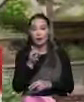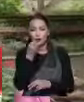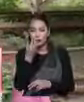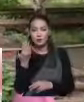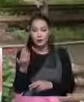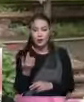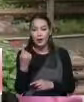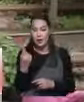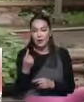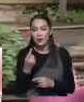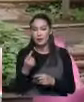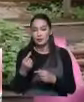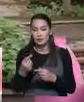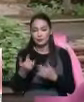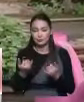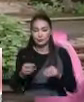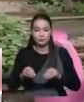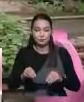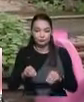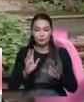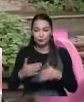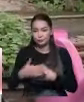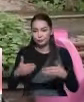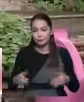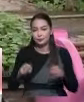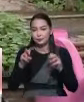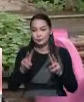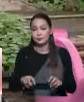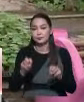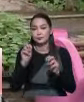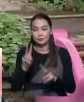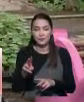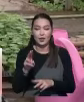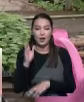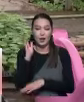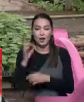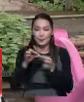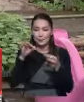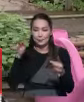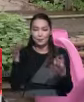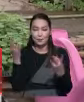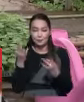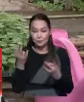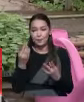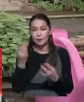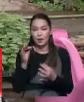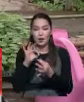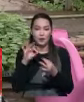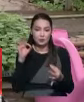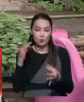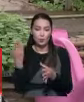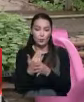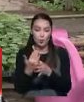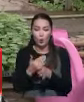бірге отырғызатын боламыз. Ең алдымен бізге арнайы таяқ қажет. Осы таяқтың көмегімен